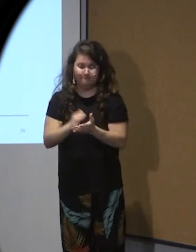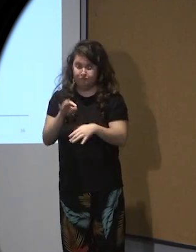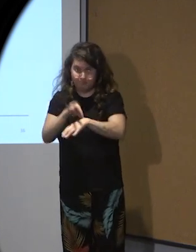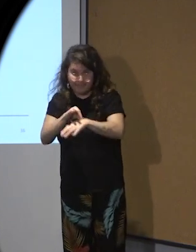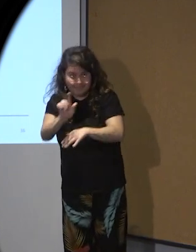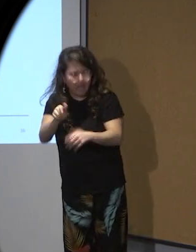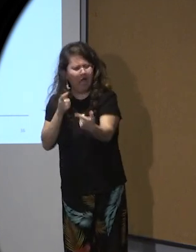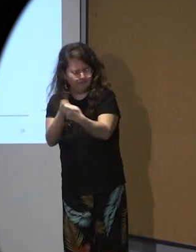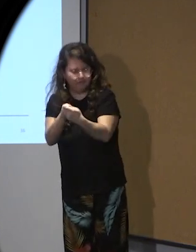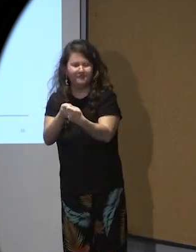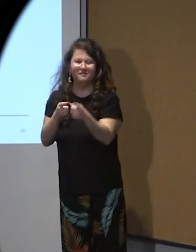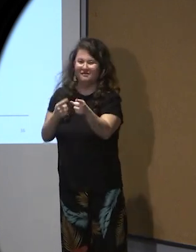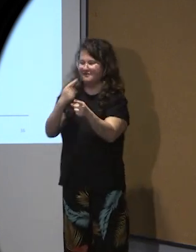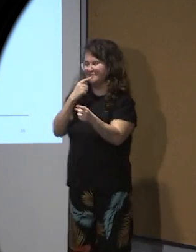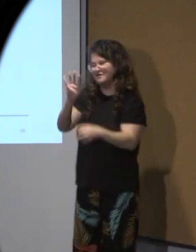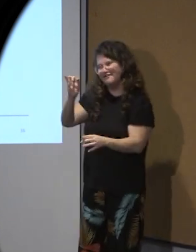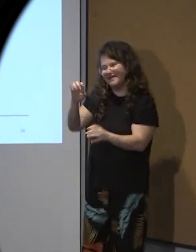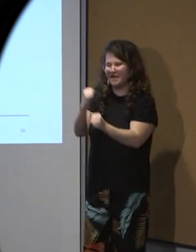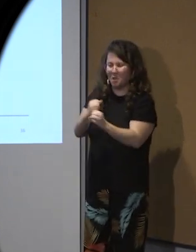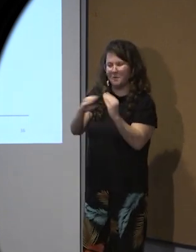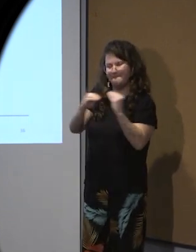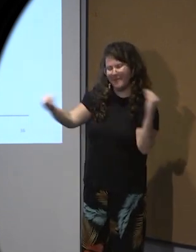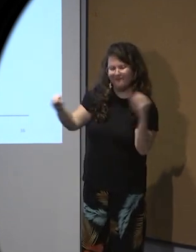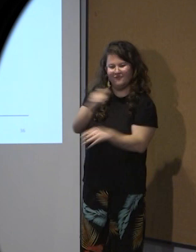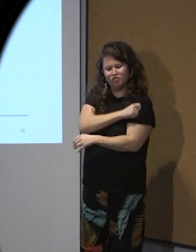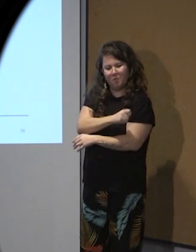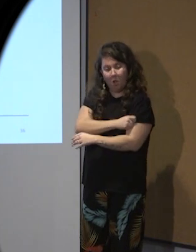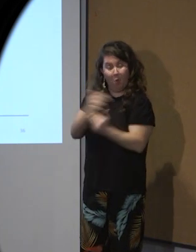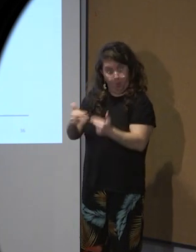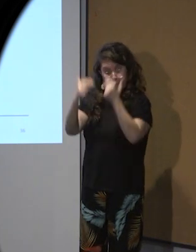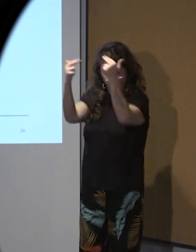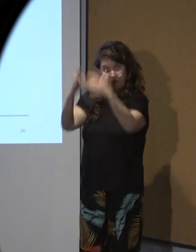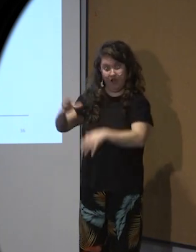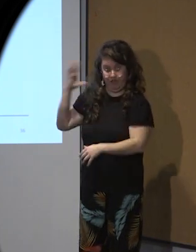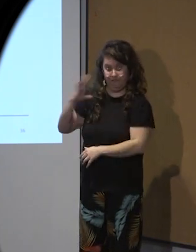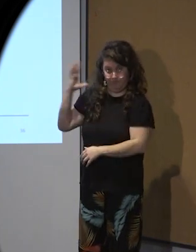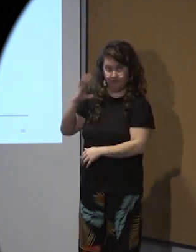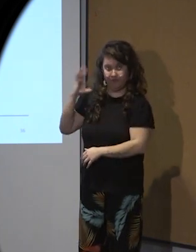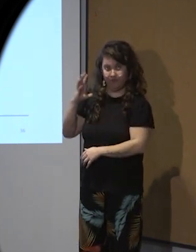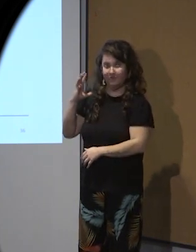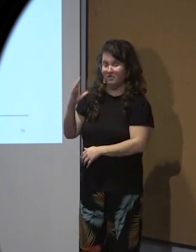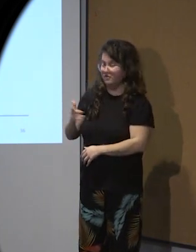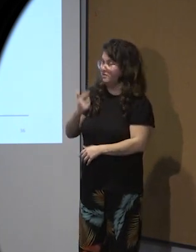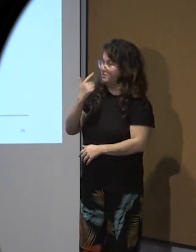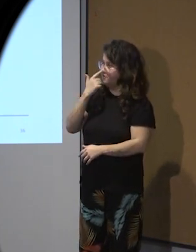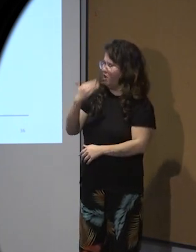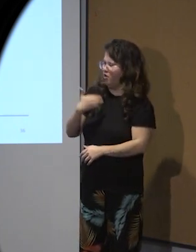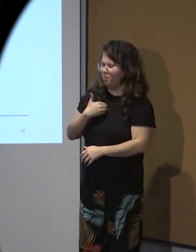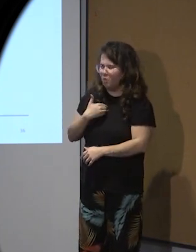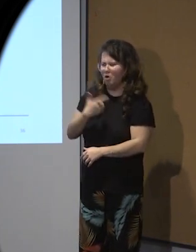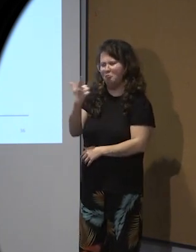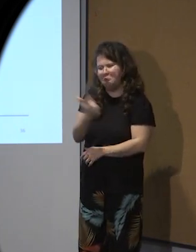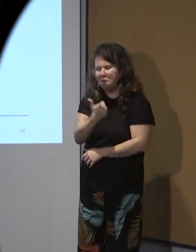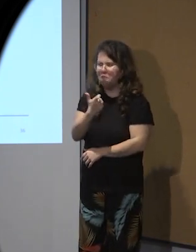ça fait 40 ans que j'ai arrêté la compétition. Je suis un ancien sportif de haut niveau. Et comme j'ai un acquis qui est bon, je vais, moi, tous les 2-3